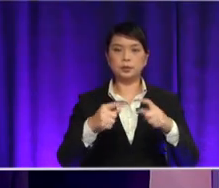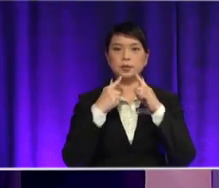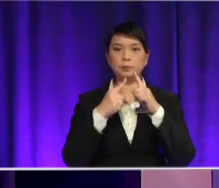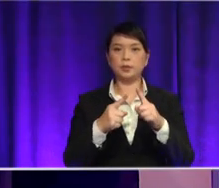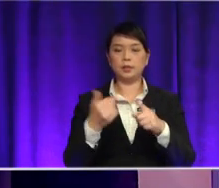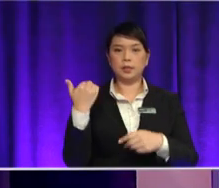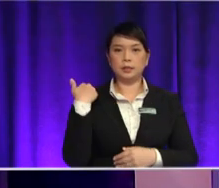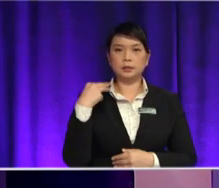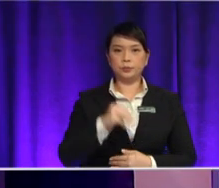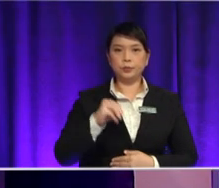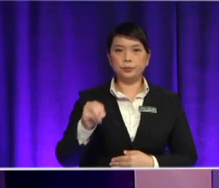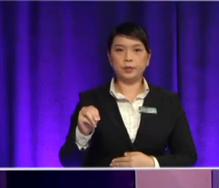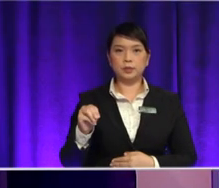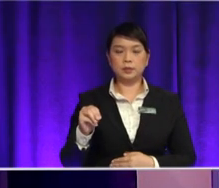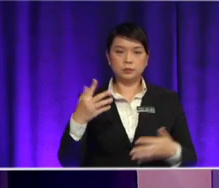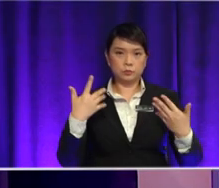menjawab sekarang?